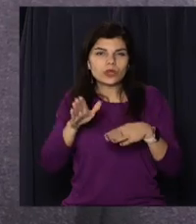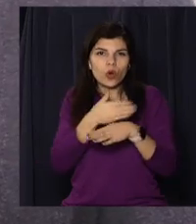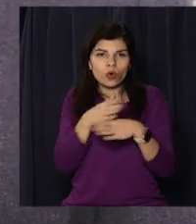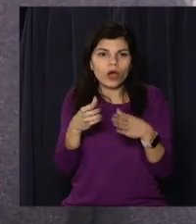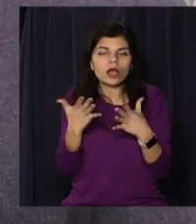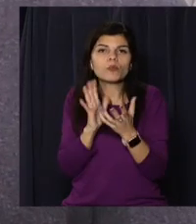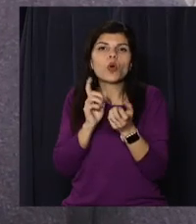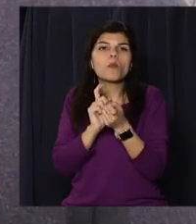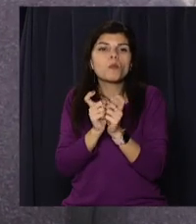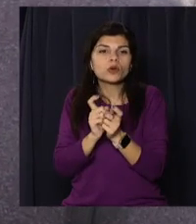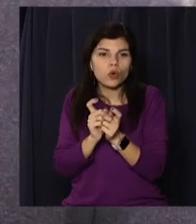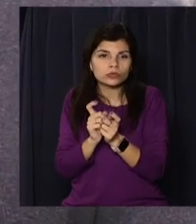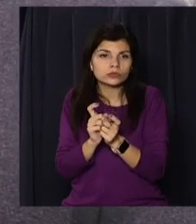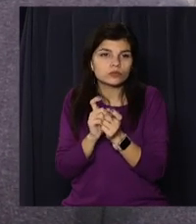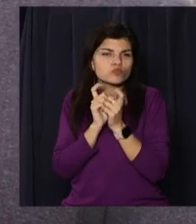буде боротися